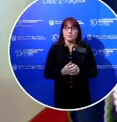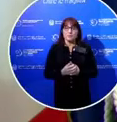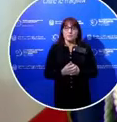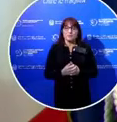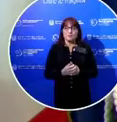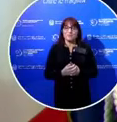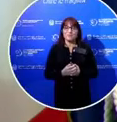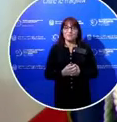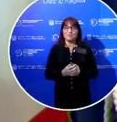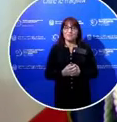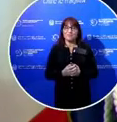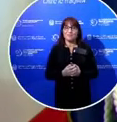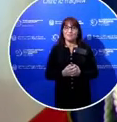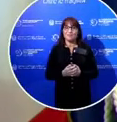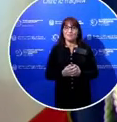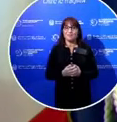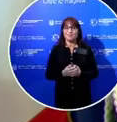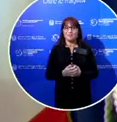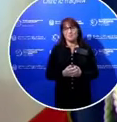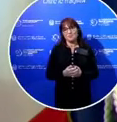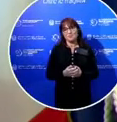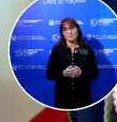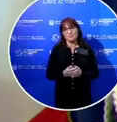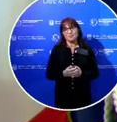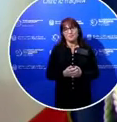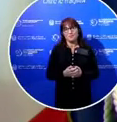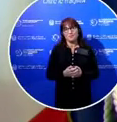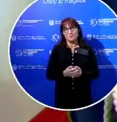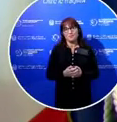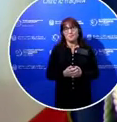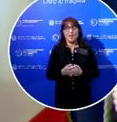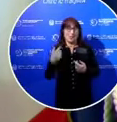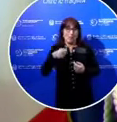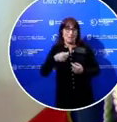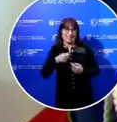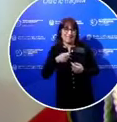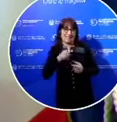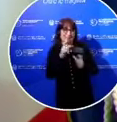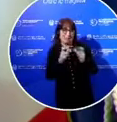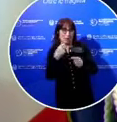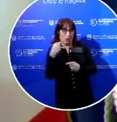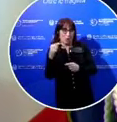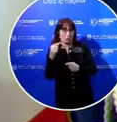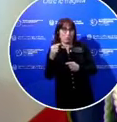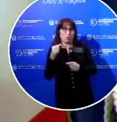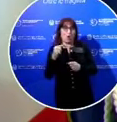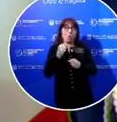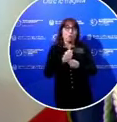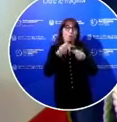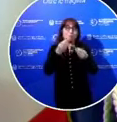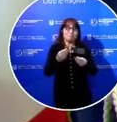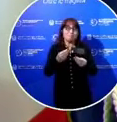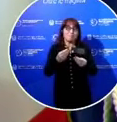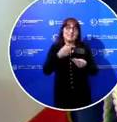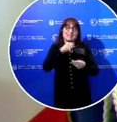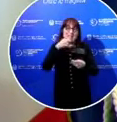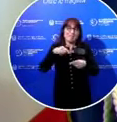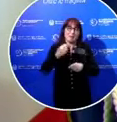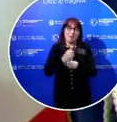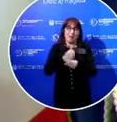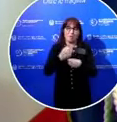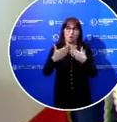cui ha così intensamente richiamato possano improntare tutti i lavori di questa conferenza, ma soprattutto le